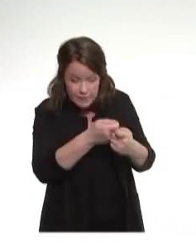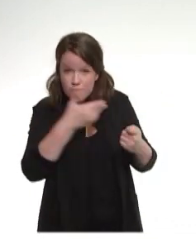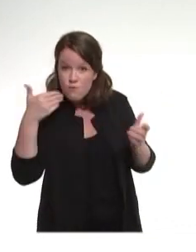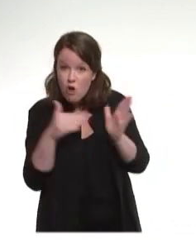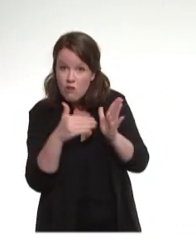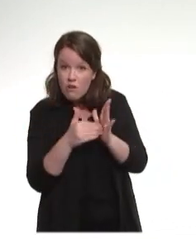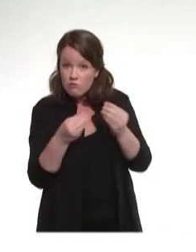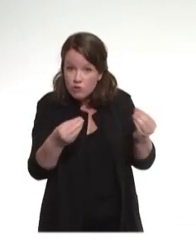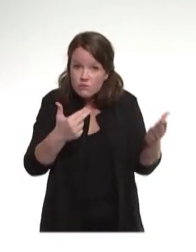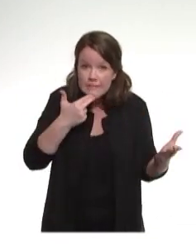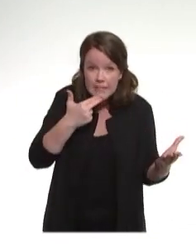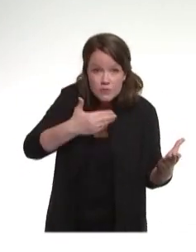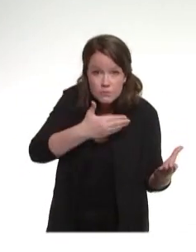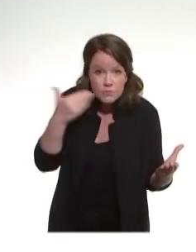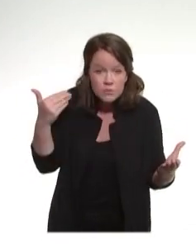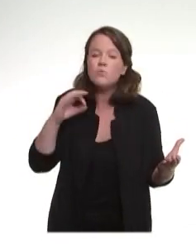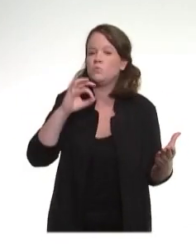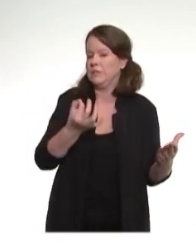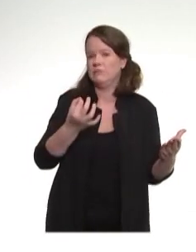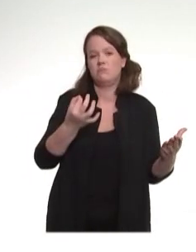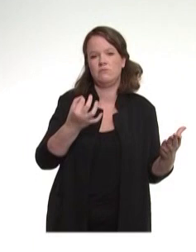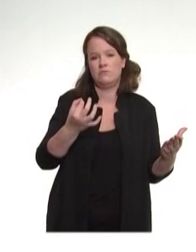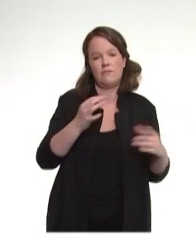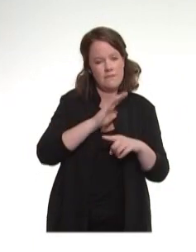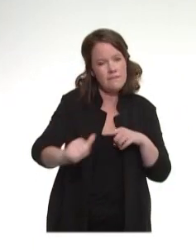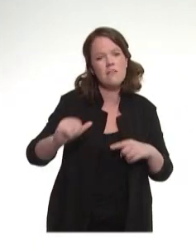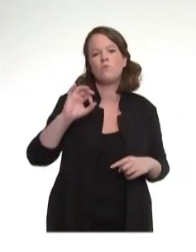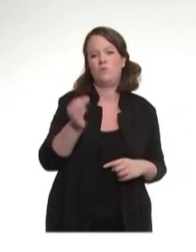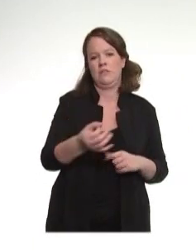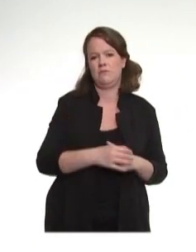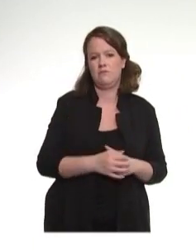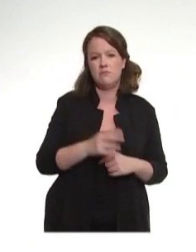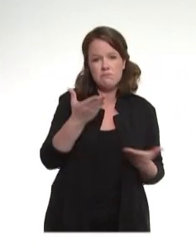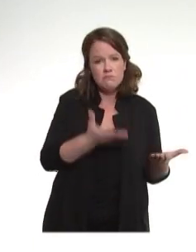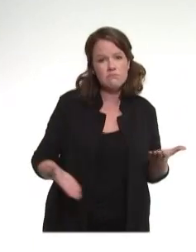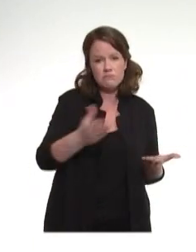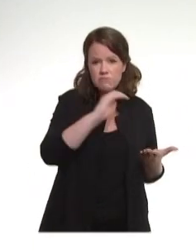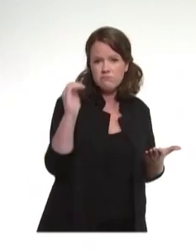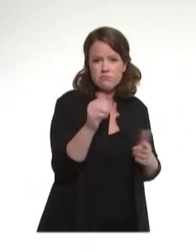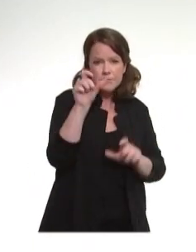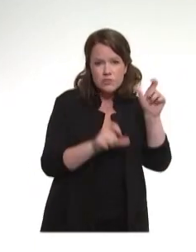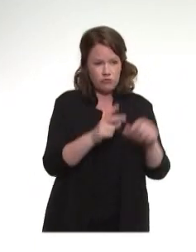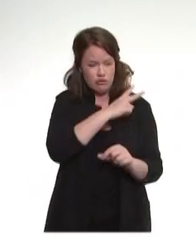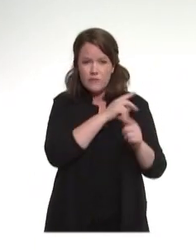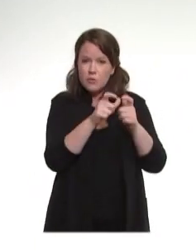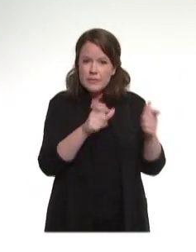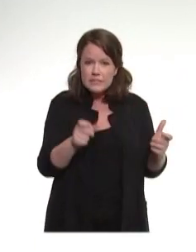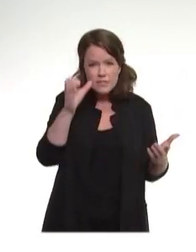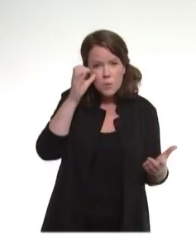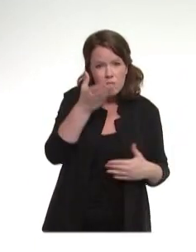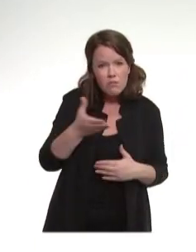d'un entrepreneur sur le terrain nous le ferons et je veux dire à chaque entrepreneur qui nous écoutent il ya tous les salariés qui travaillent avec eux